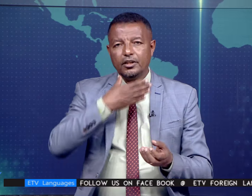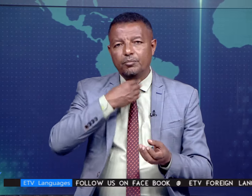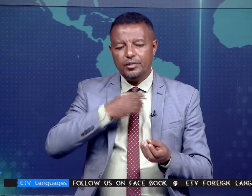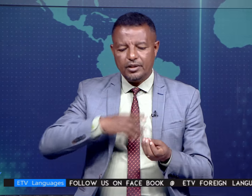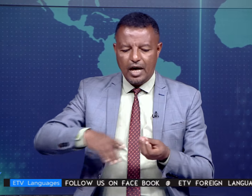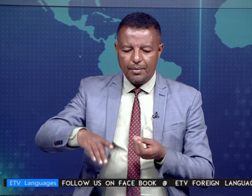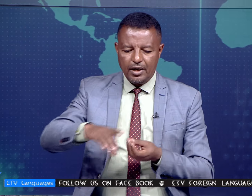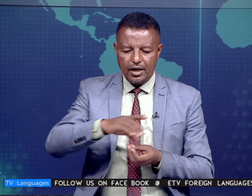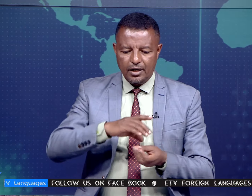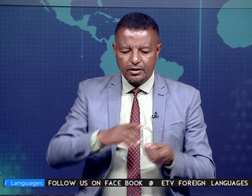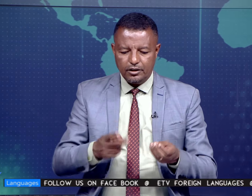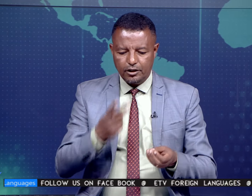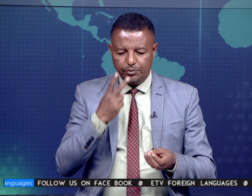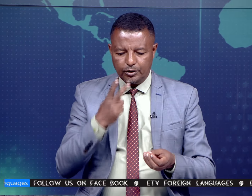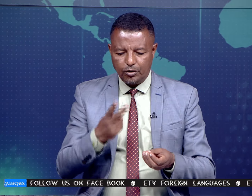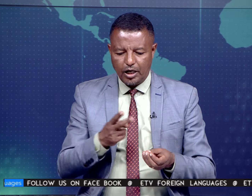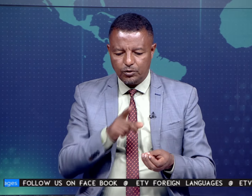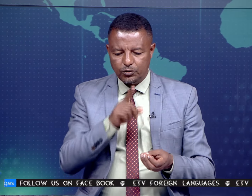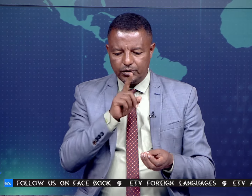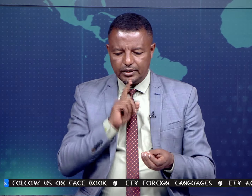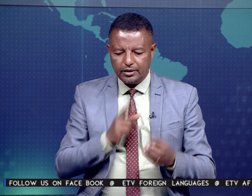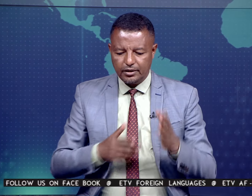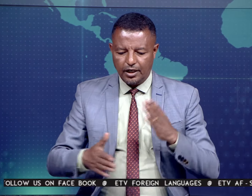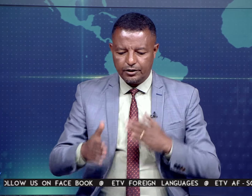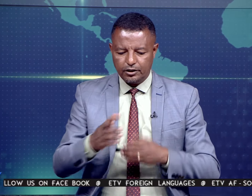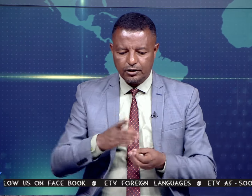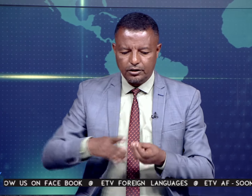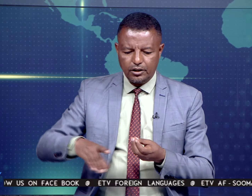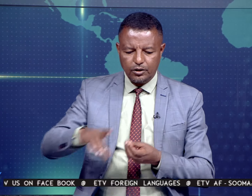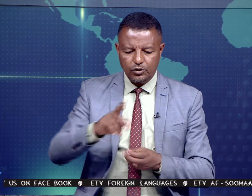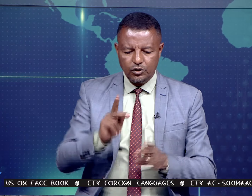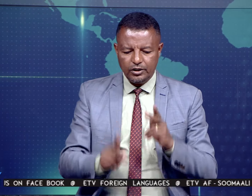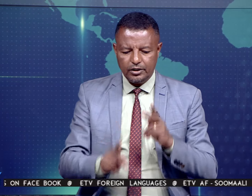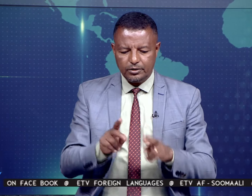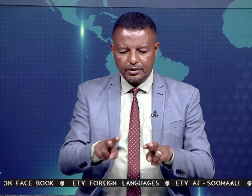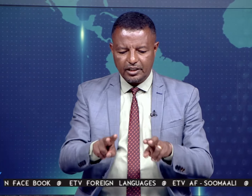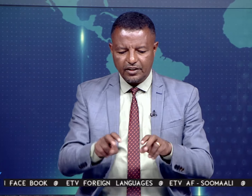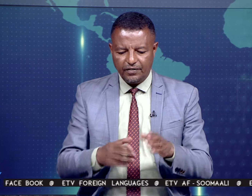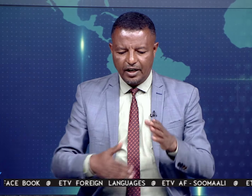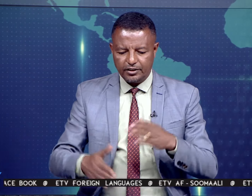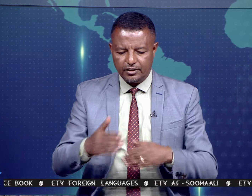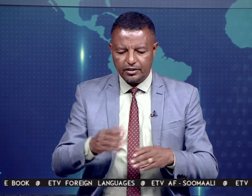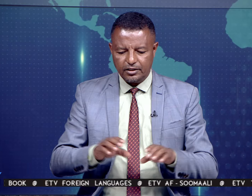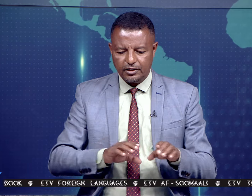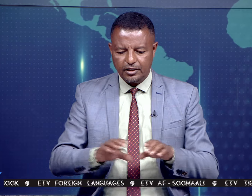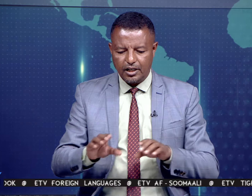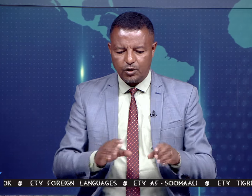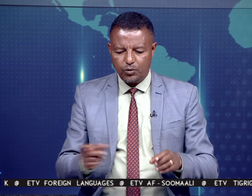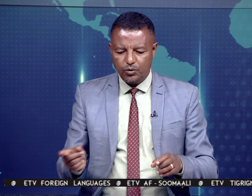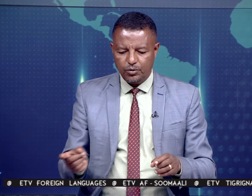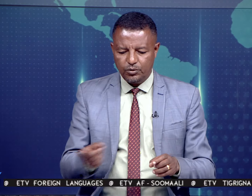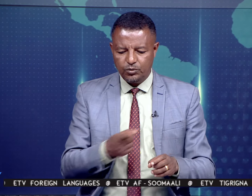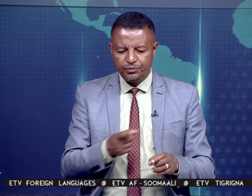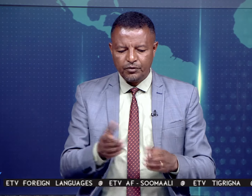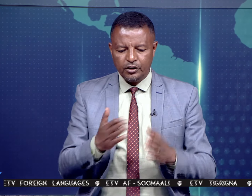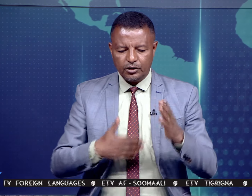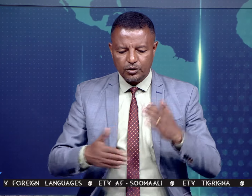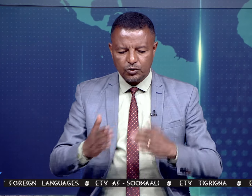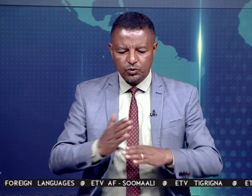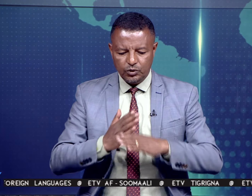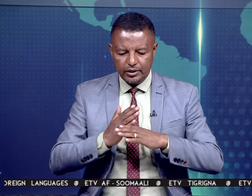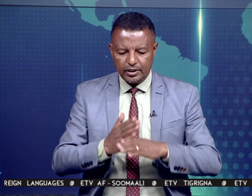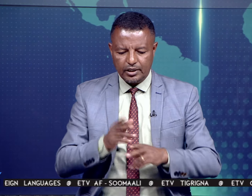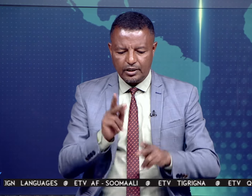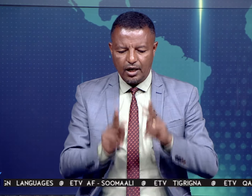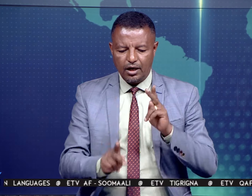በመጨረሻም በአማራ ክልል የሚስተዋለው የጸጥታ ችግር የክልሉን ሕዝብ ለከፋ ችግር እየዳረገ በመሆኑ